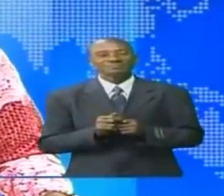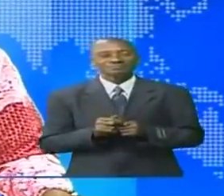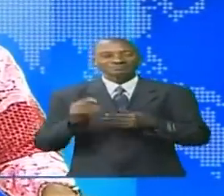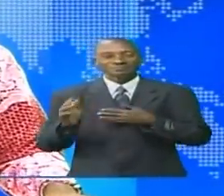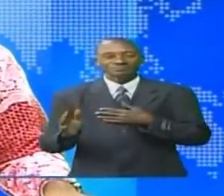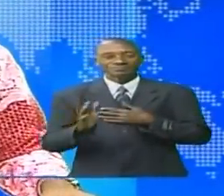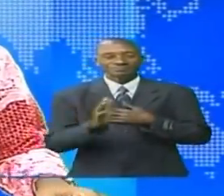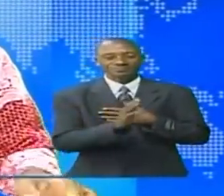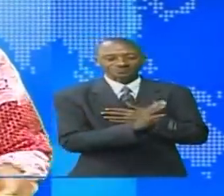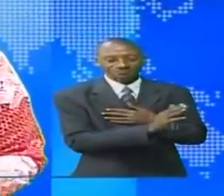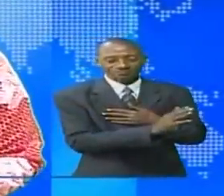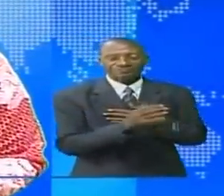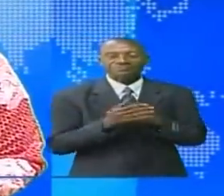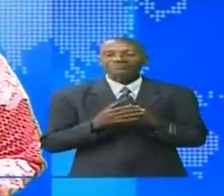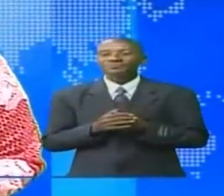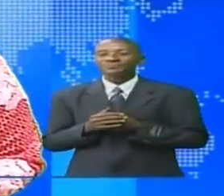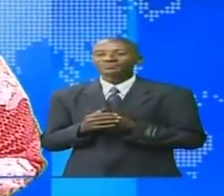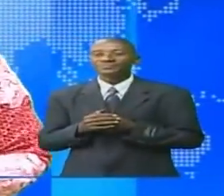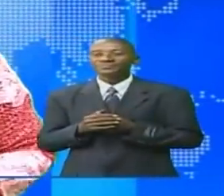Réélu avec